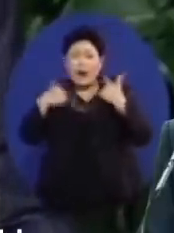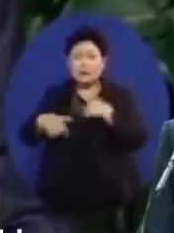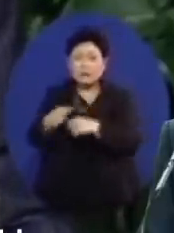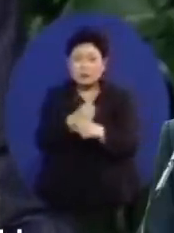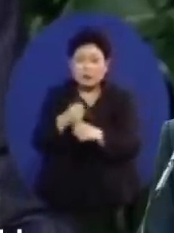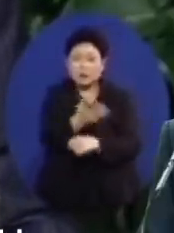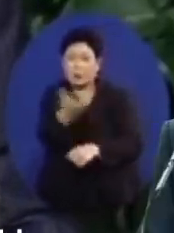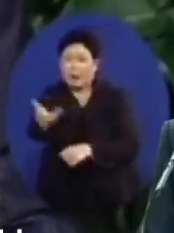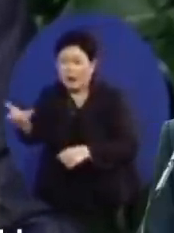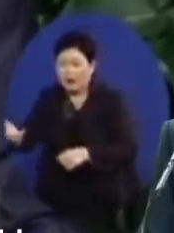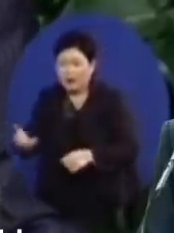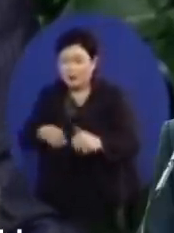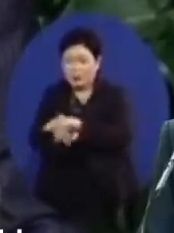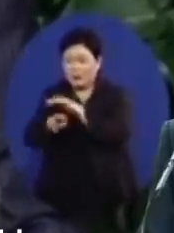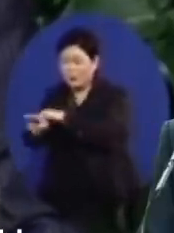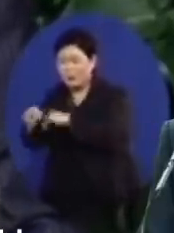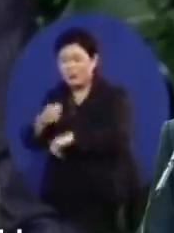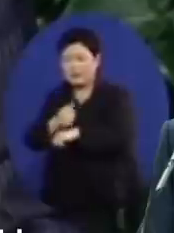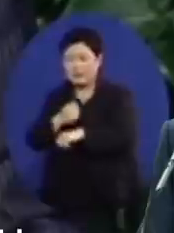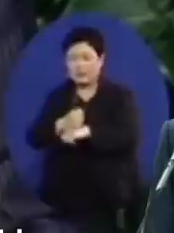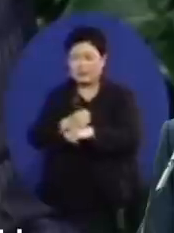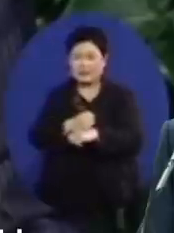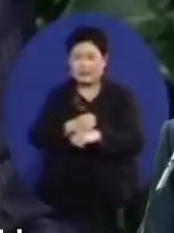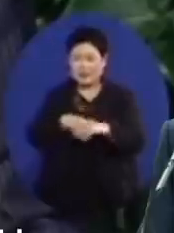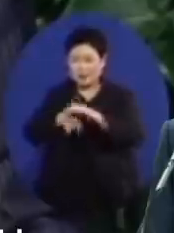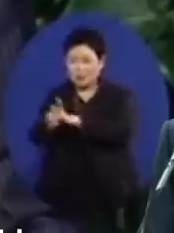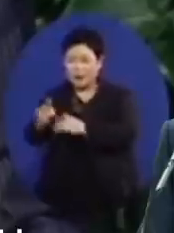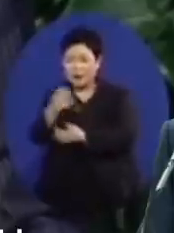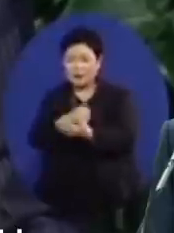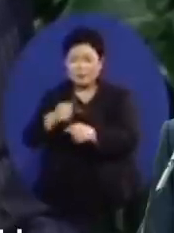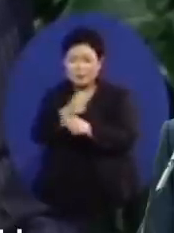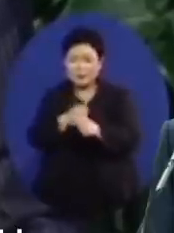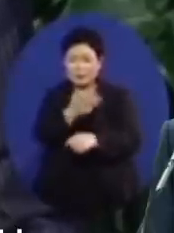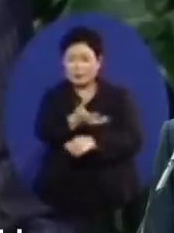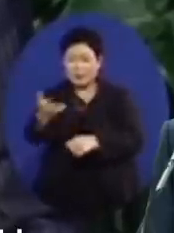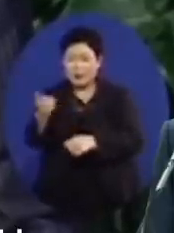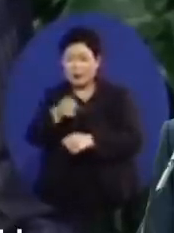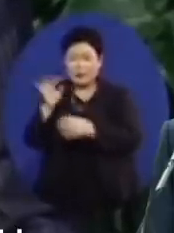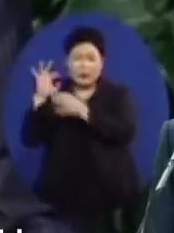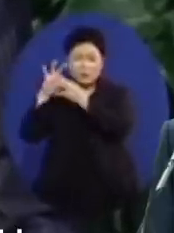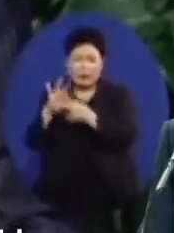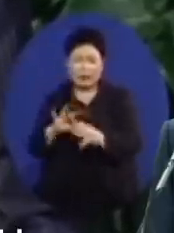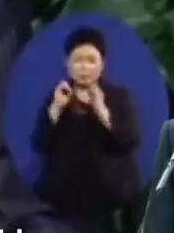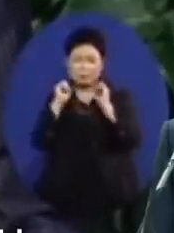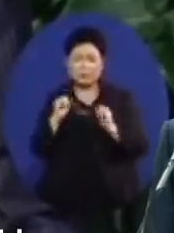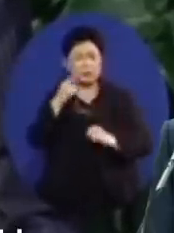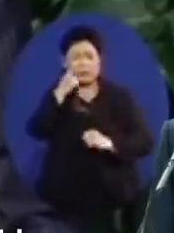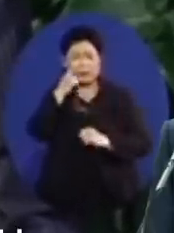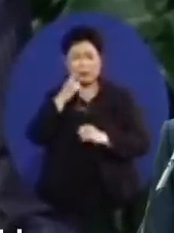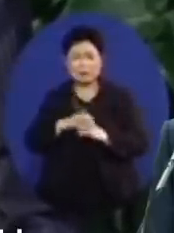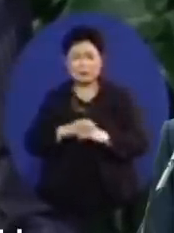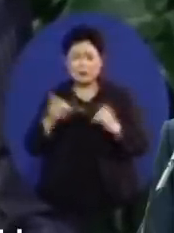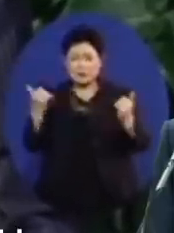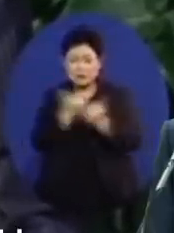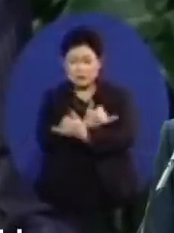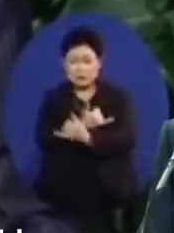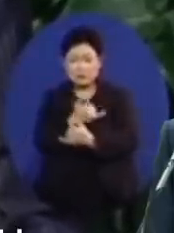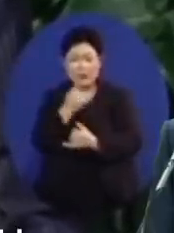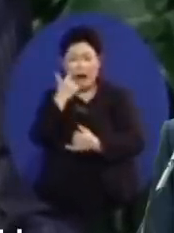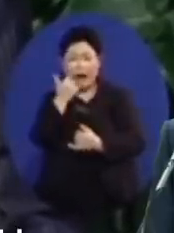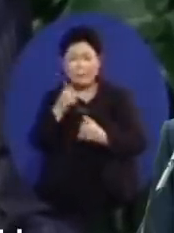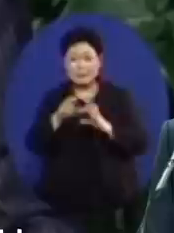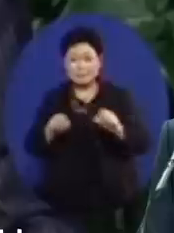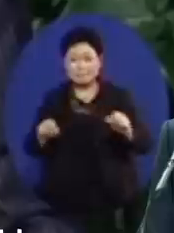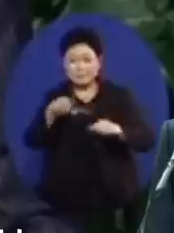봐요. 피란 보따리 사다가 불다 봐요. 어디 붙어서 할 수가 없어. 전토 친척 아비 집을 널 떠나서